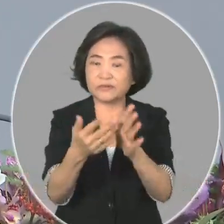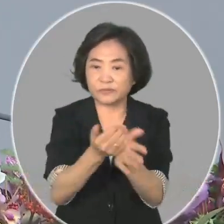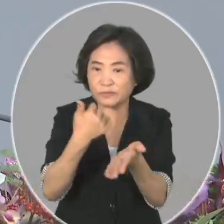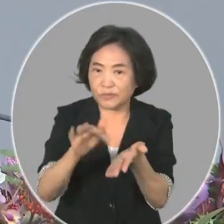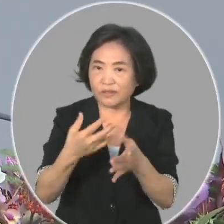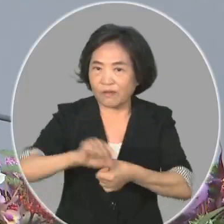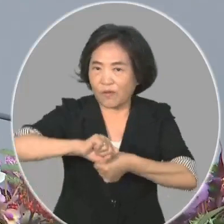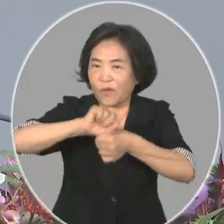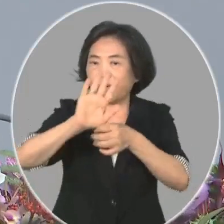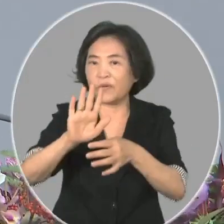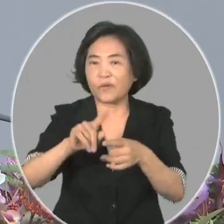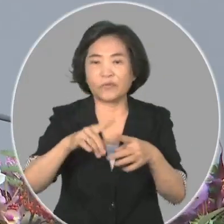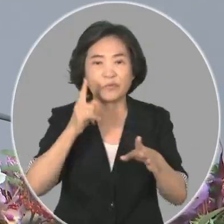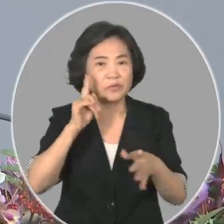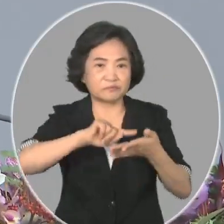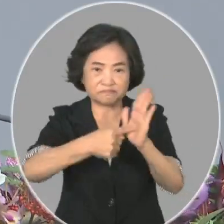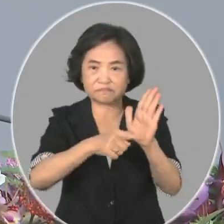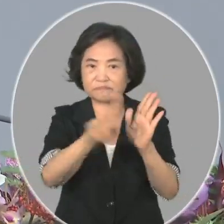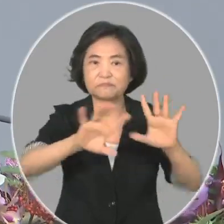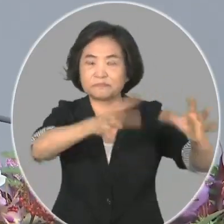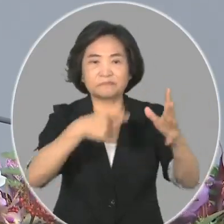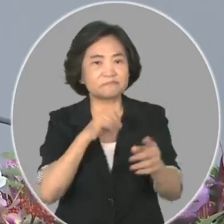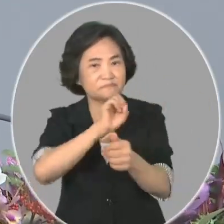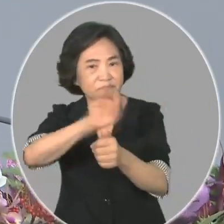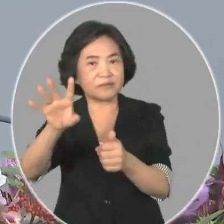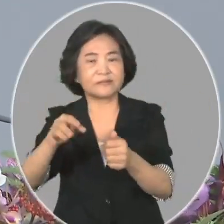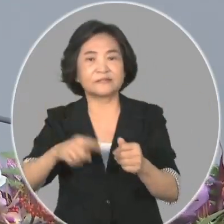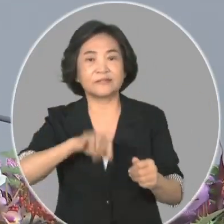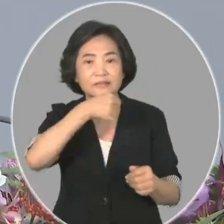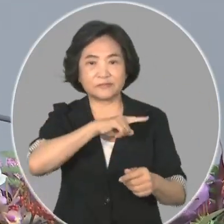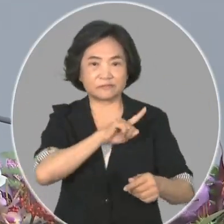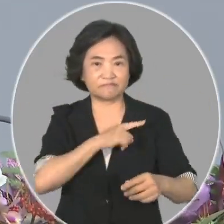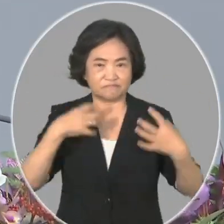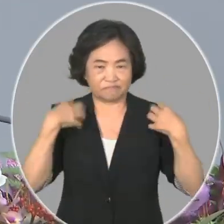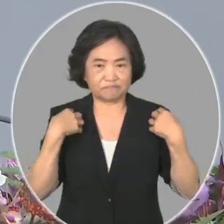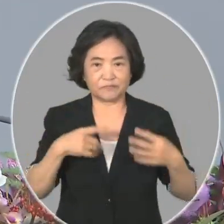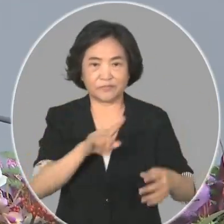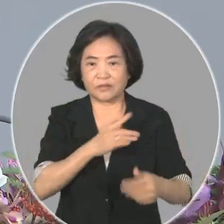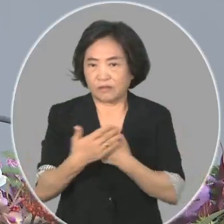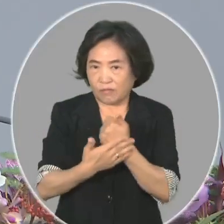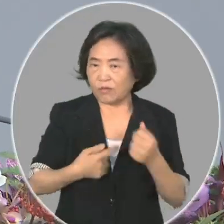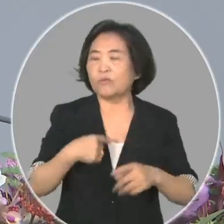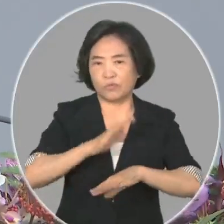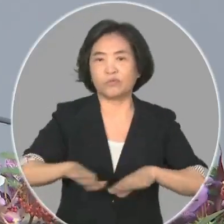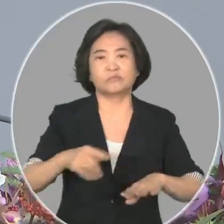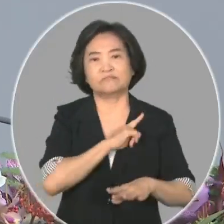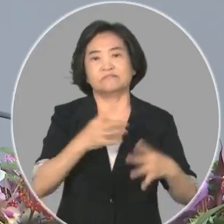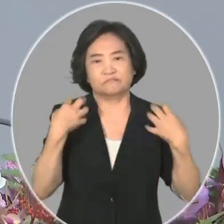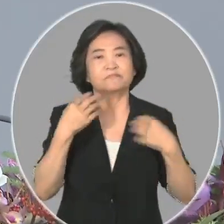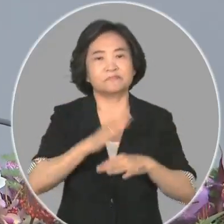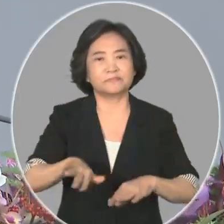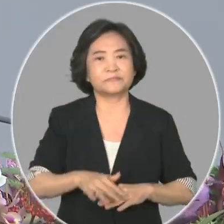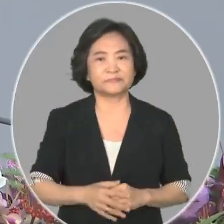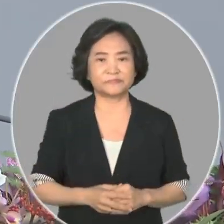加。我们用行动告诉全世界，台湾会挑起自我防卫的责任，